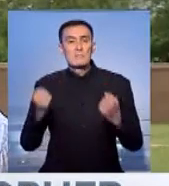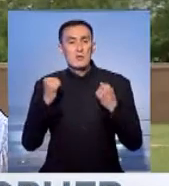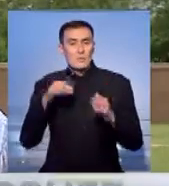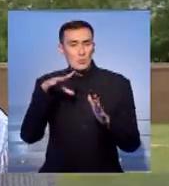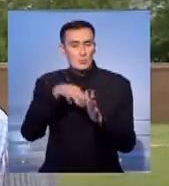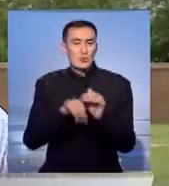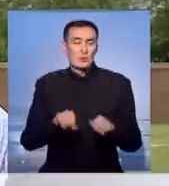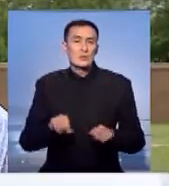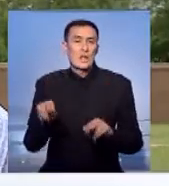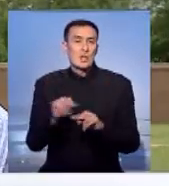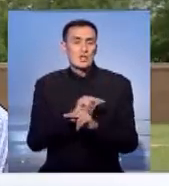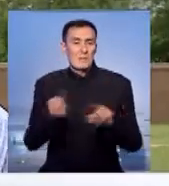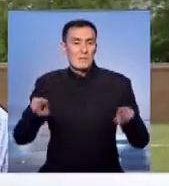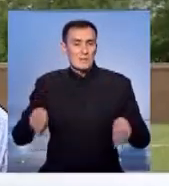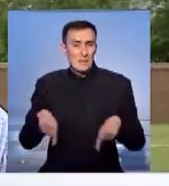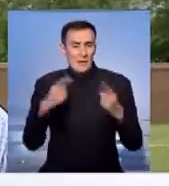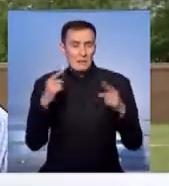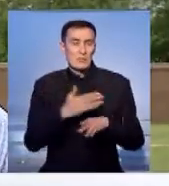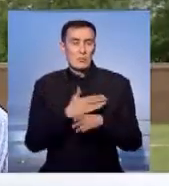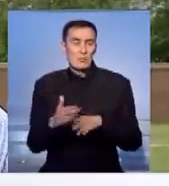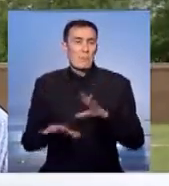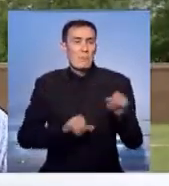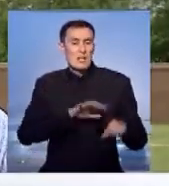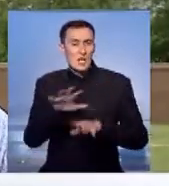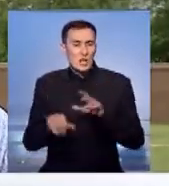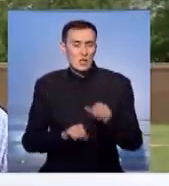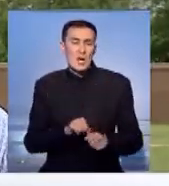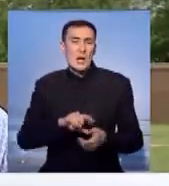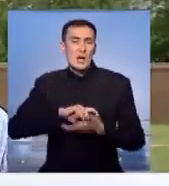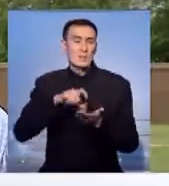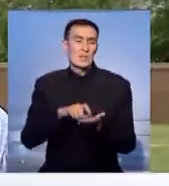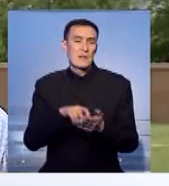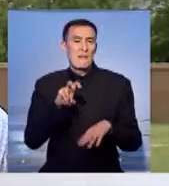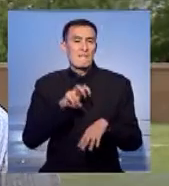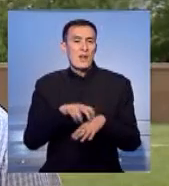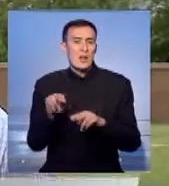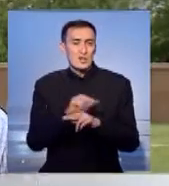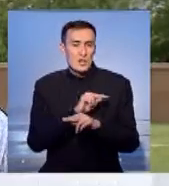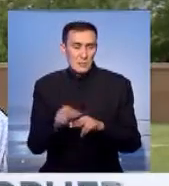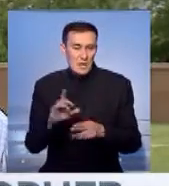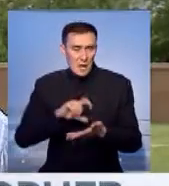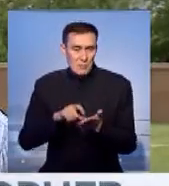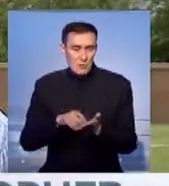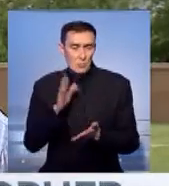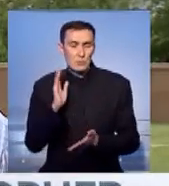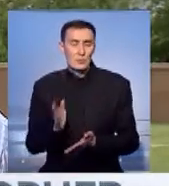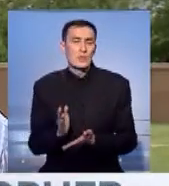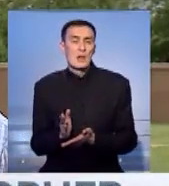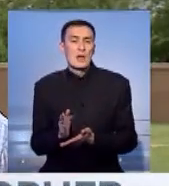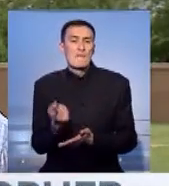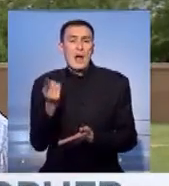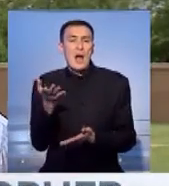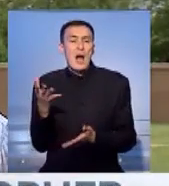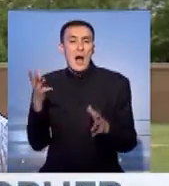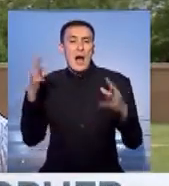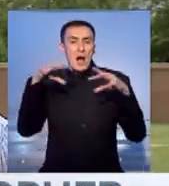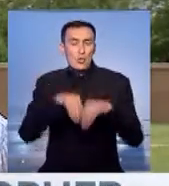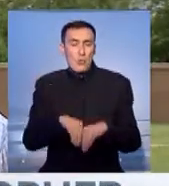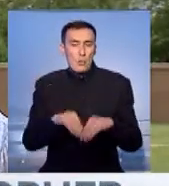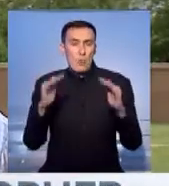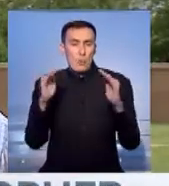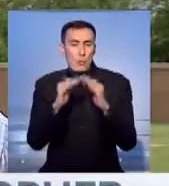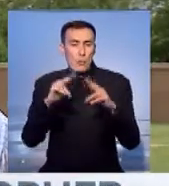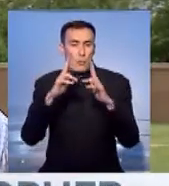также восстановительные мероприятия, то есть будут массажные кабинеты, врачебные кабинеты. То есть в одном комплексе